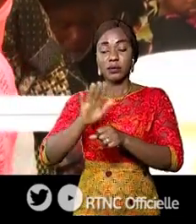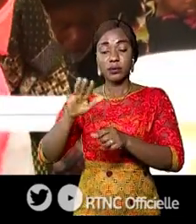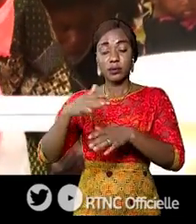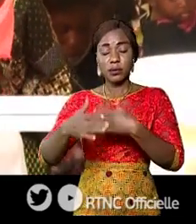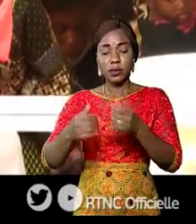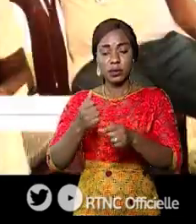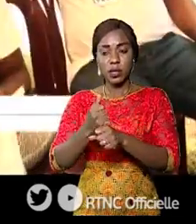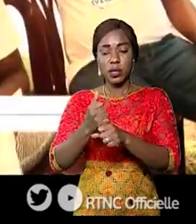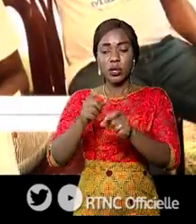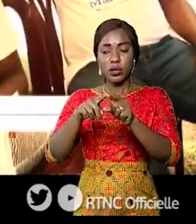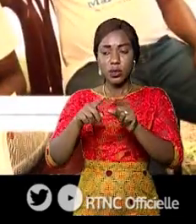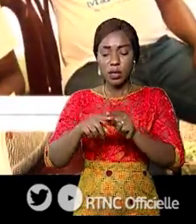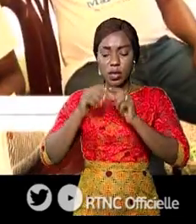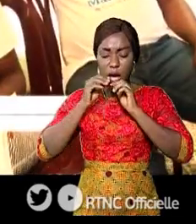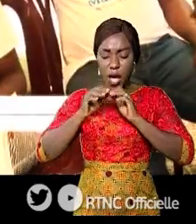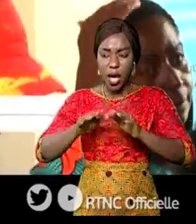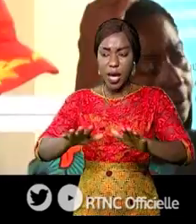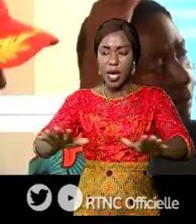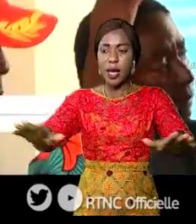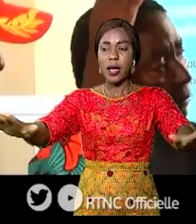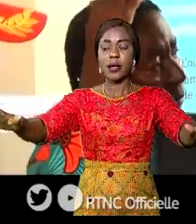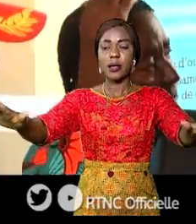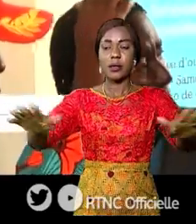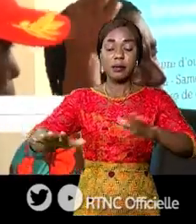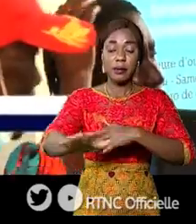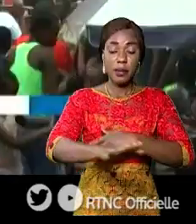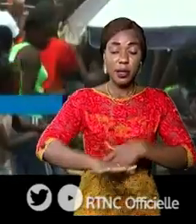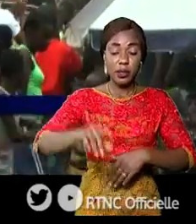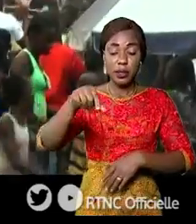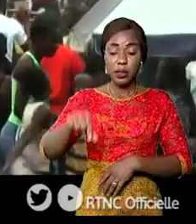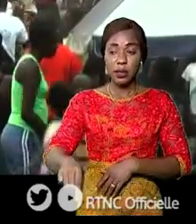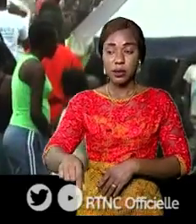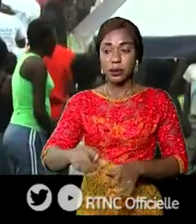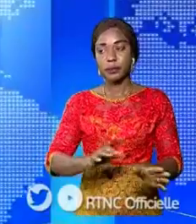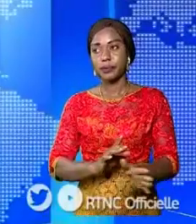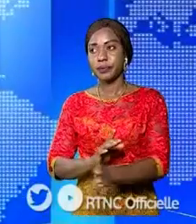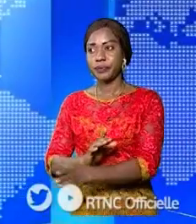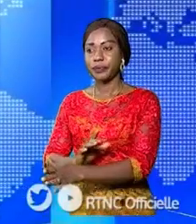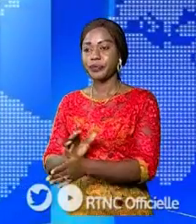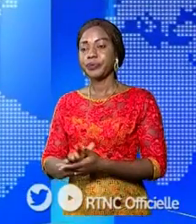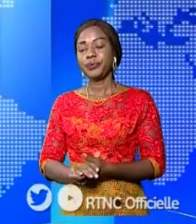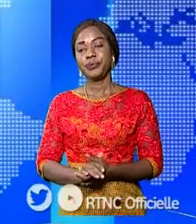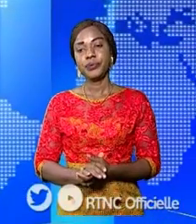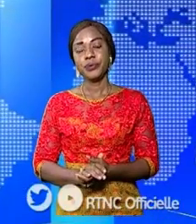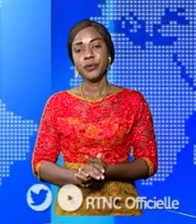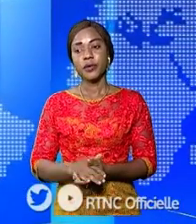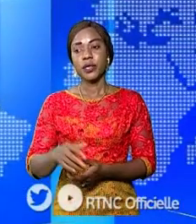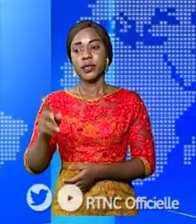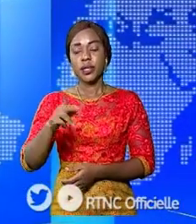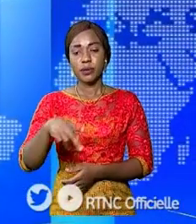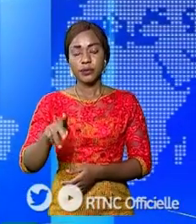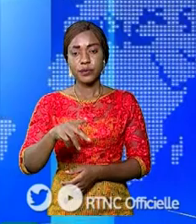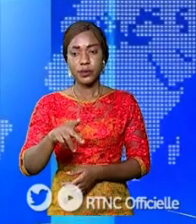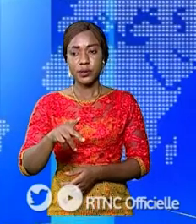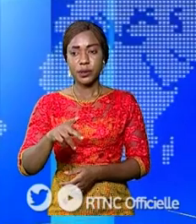Kingaboa et compte étendre ce genre d'exercice dans d'autres coins de la capitale. La province du Kwango